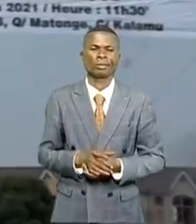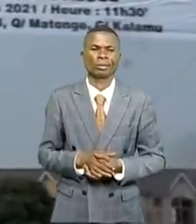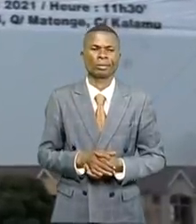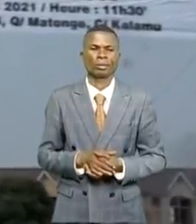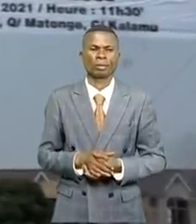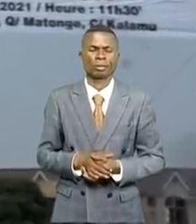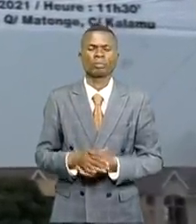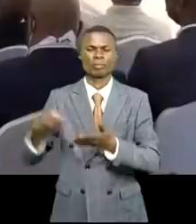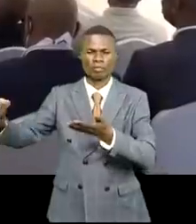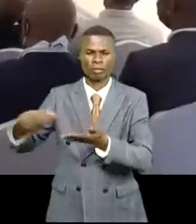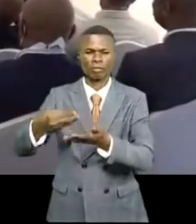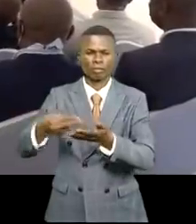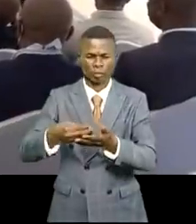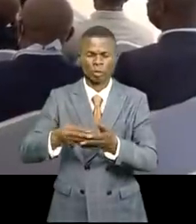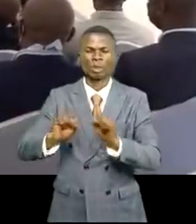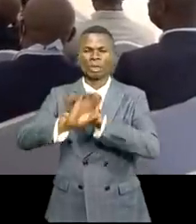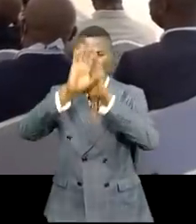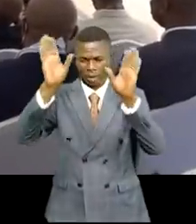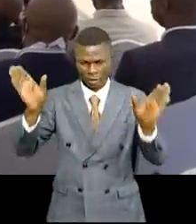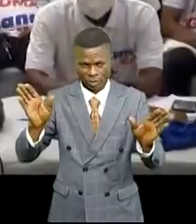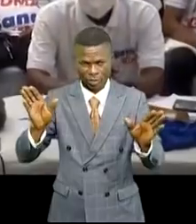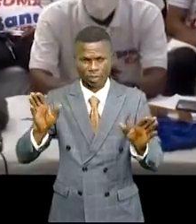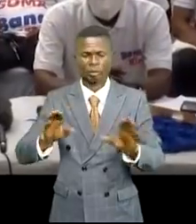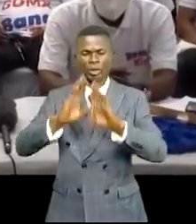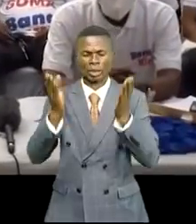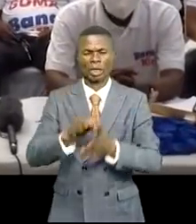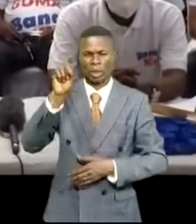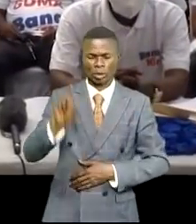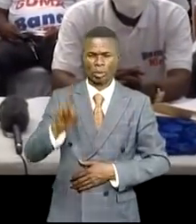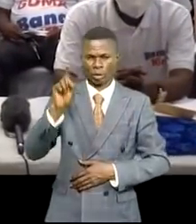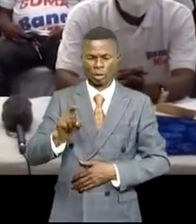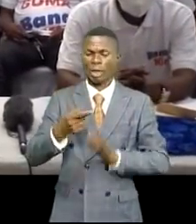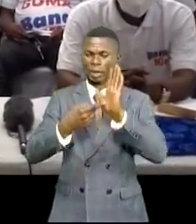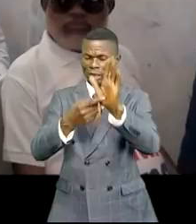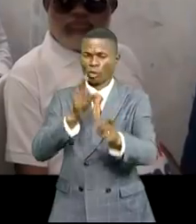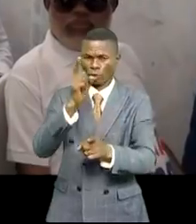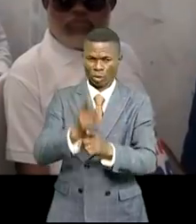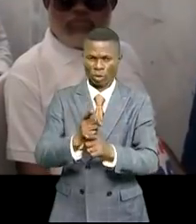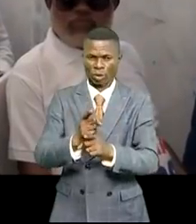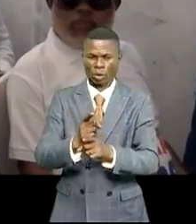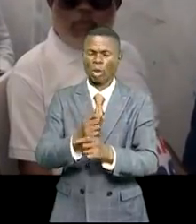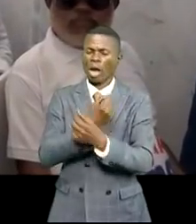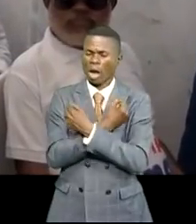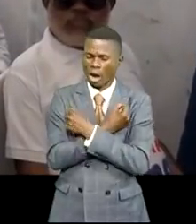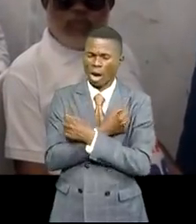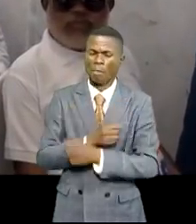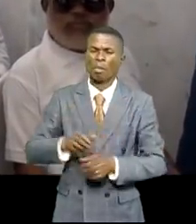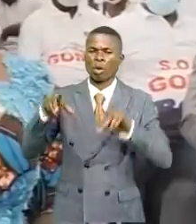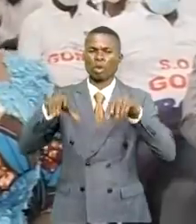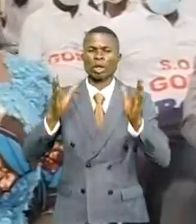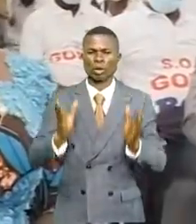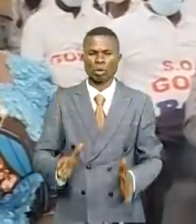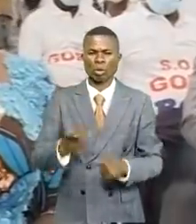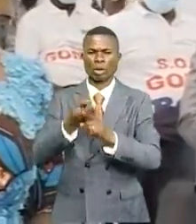La mobilisation était visible au-delà de toute attente et cela traduit bien l'élan patriotique de ces Kinois venus